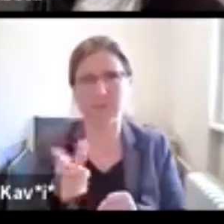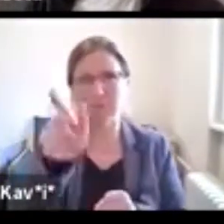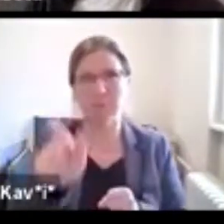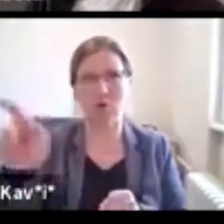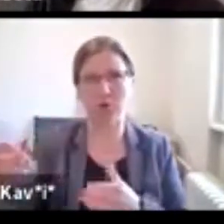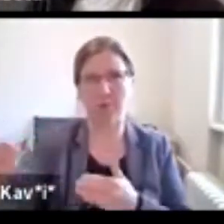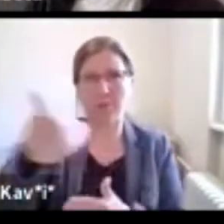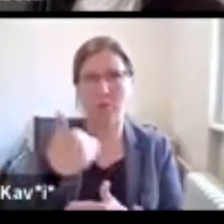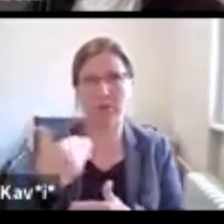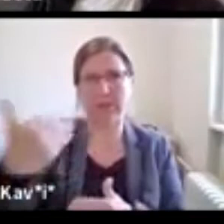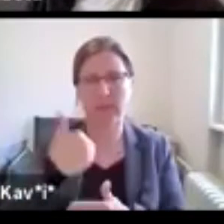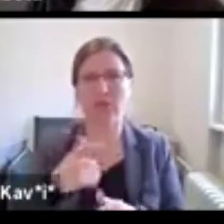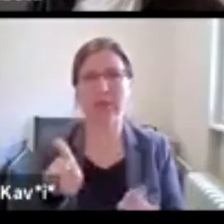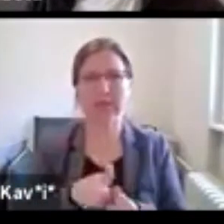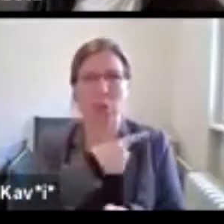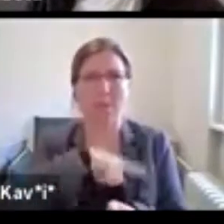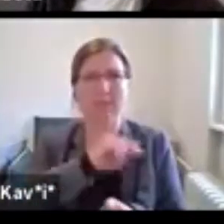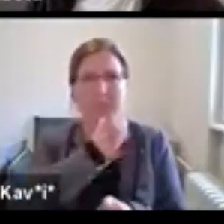i isto tako odlazimo na teren.